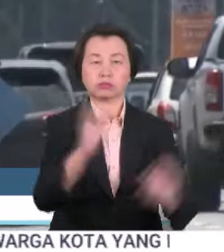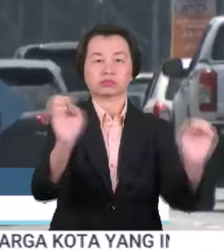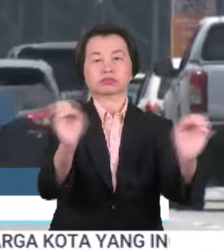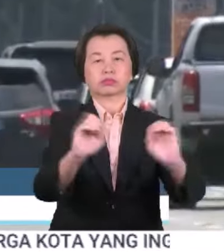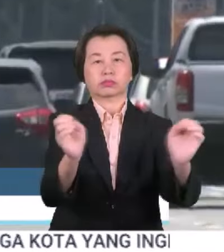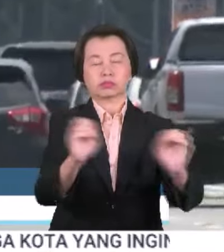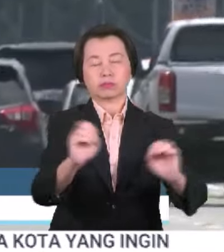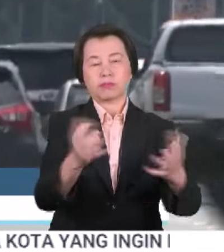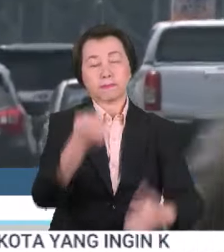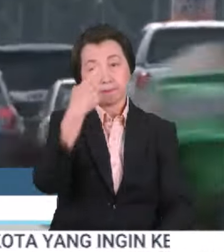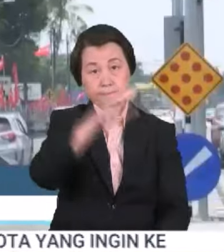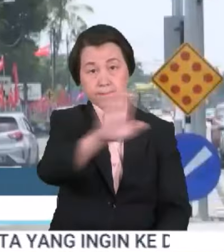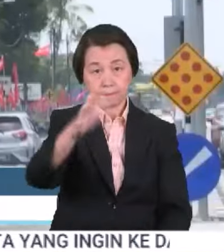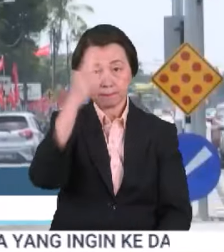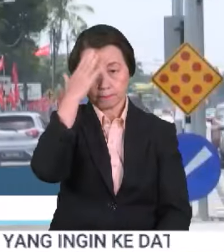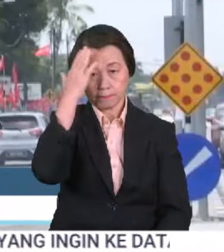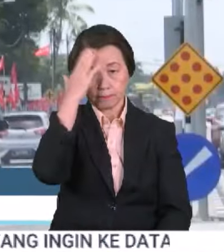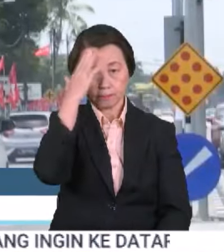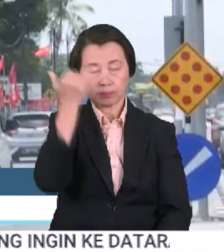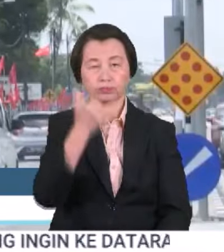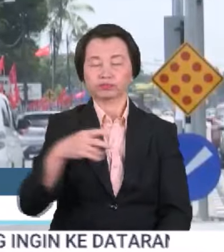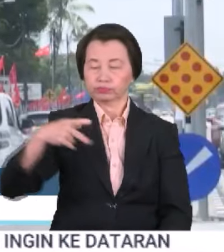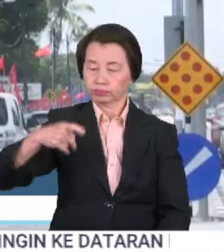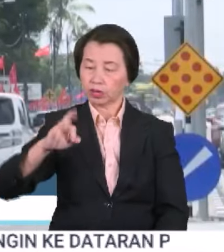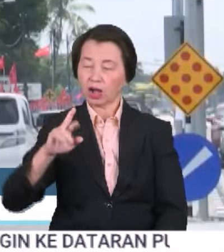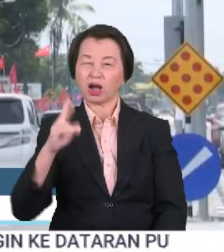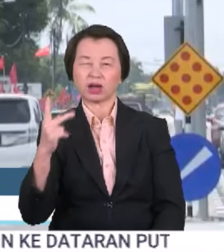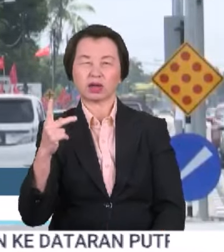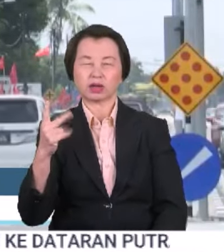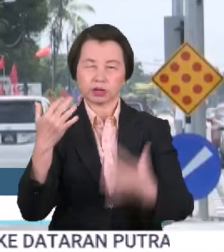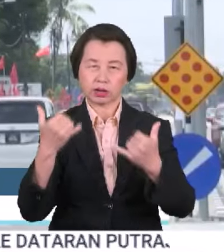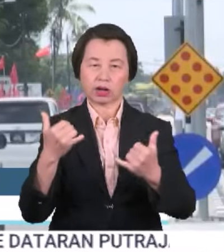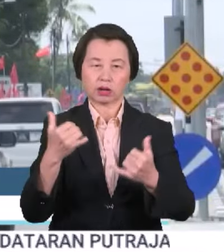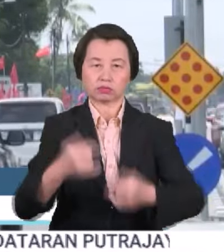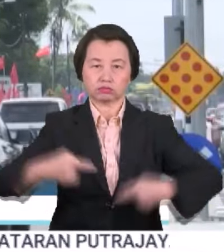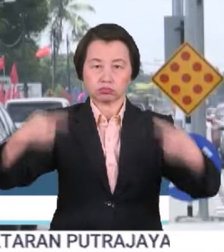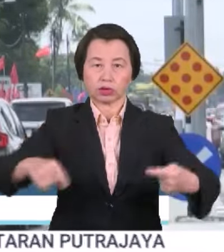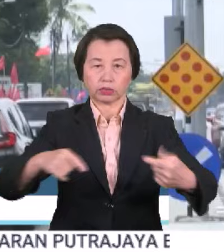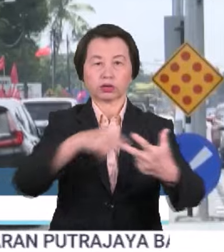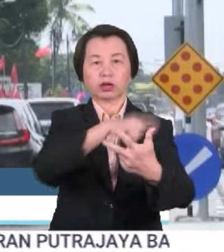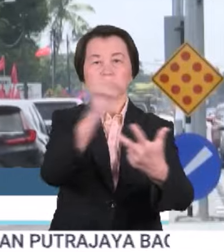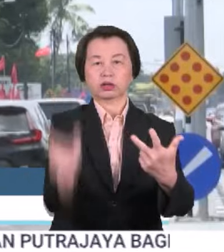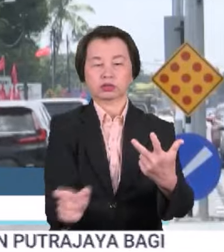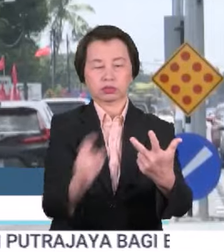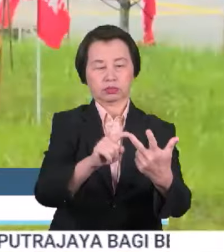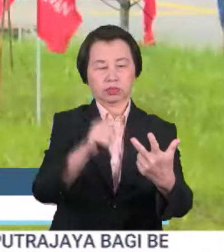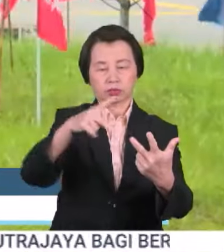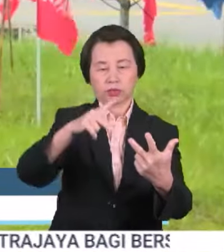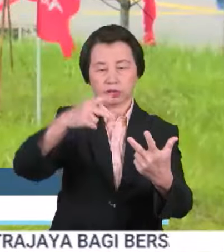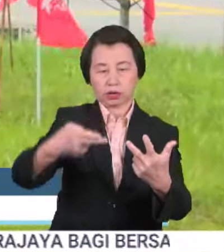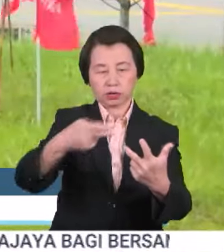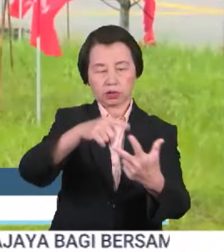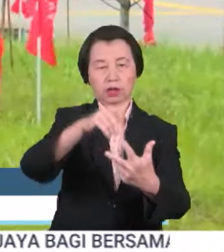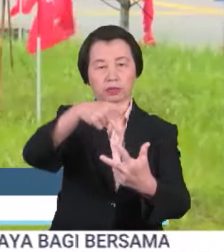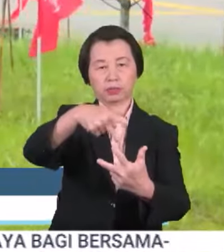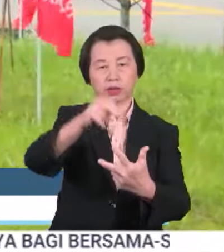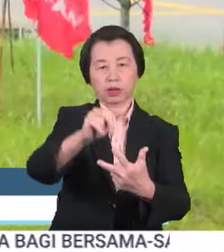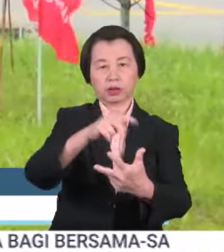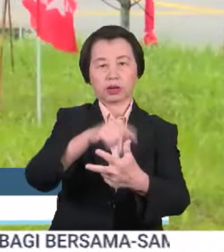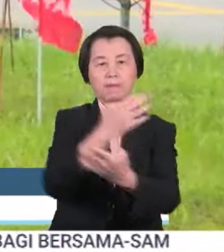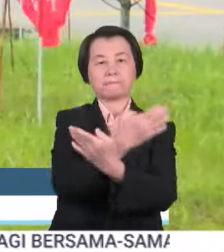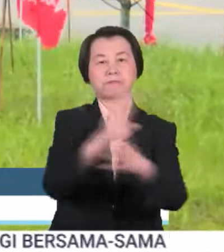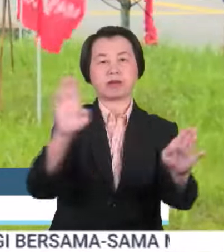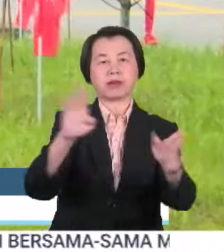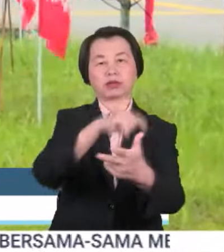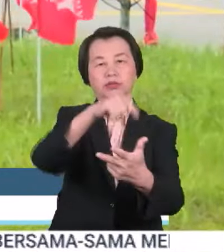diingini. Untuk pengetahuan saudara juga, PRK kali ini melibatkan pertandingan tiga penjuru iaitu Pakatan Harapan, Perikatan Nasional dan